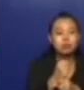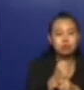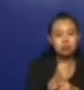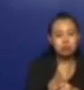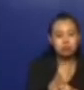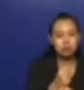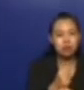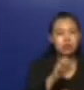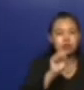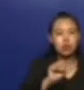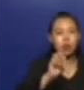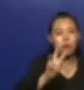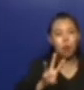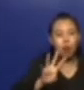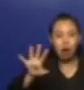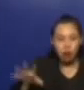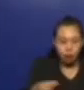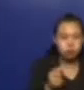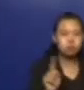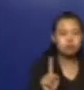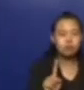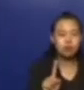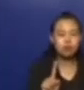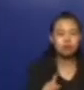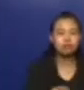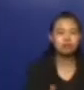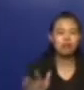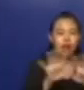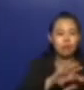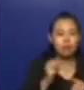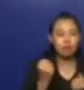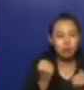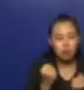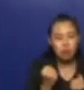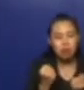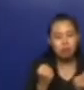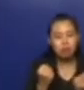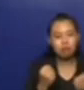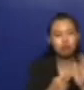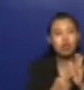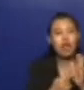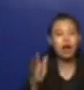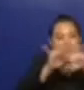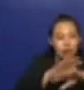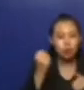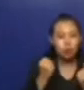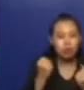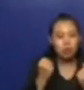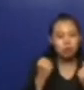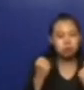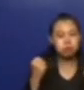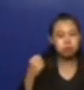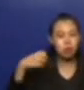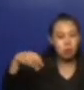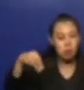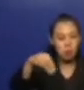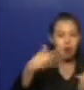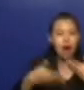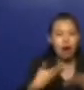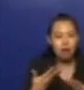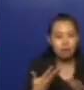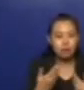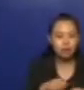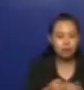ว.รถพ่วงนะครับหรือคำถามพ่วงก็ได้มา250